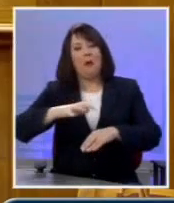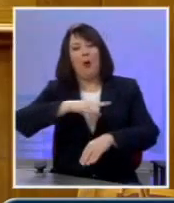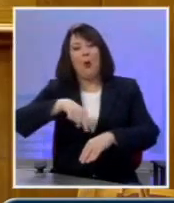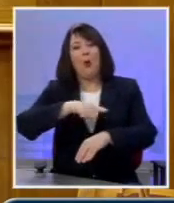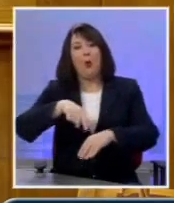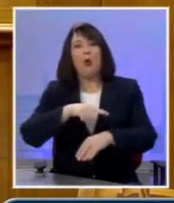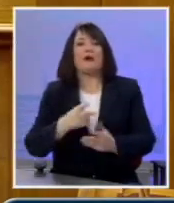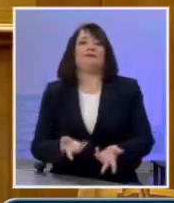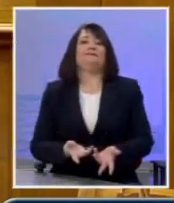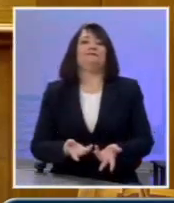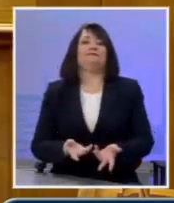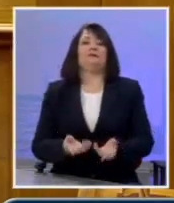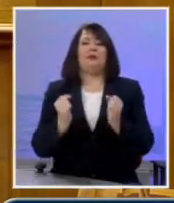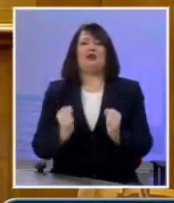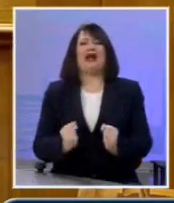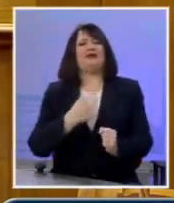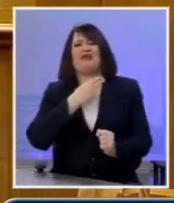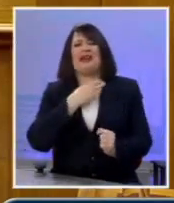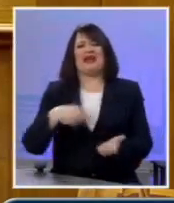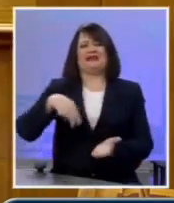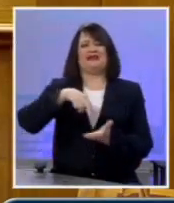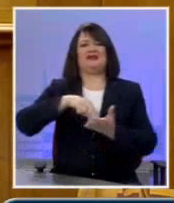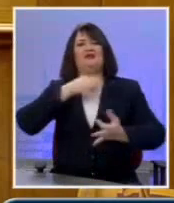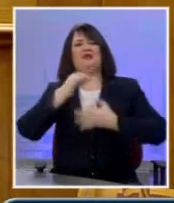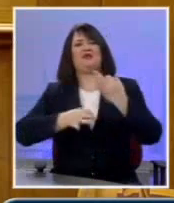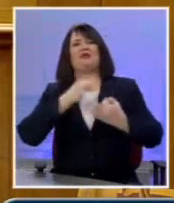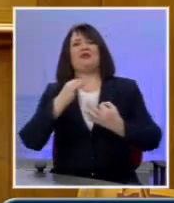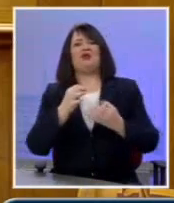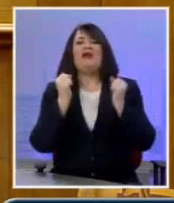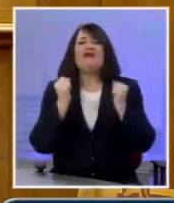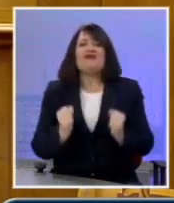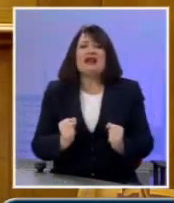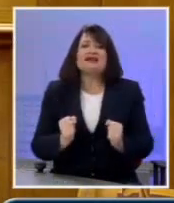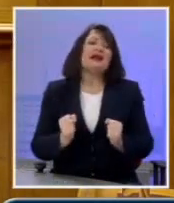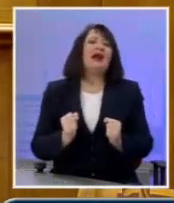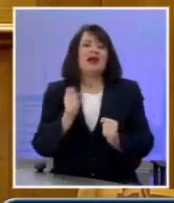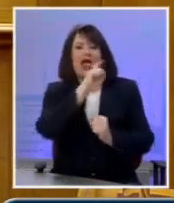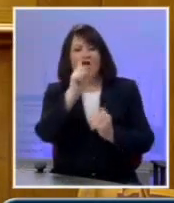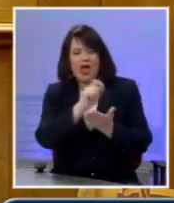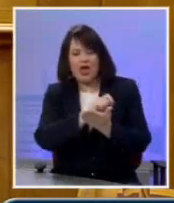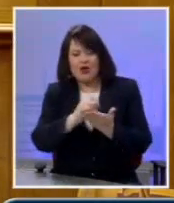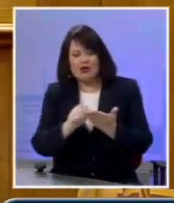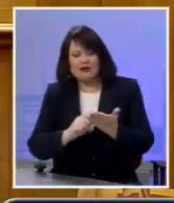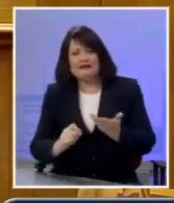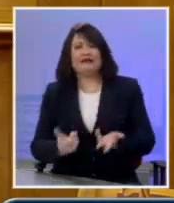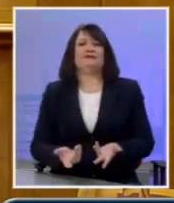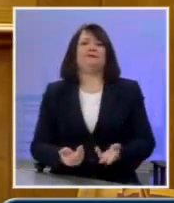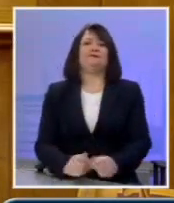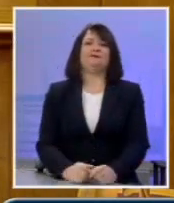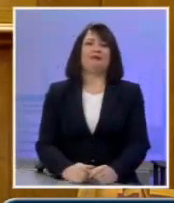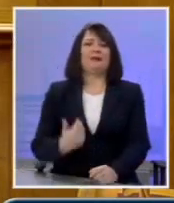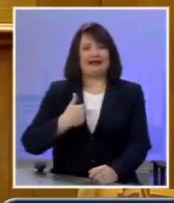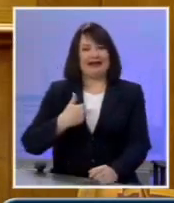ανάπτυξη γίνεται συνήθως και από κάτω, διότι δεν λέει κάτι καινούριο. Η βασική παρέμβαση του ερωτώντος είναι κατά τη διάρκεια που